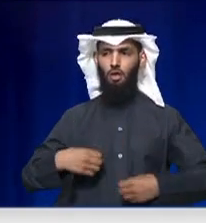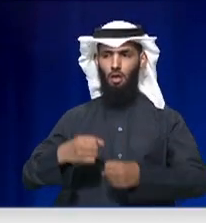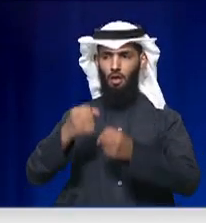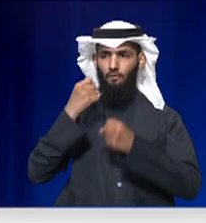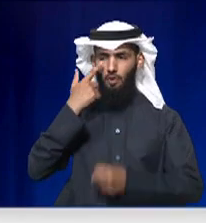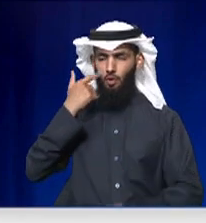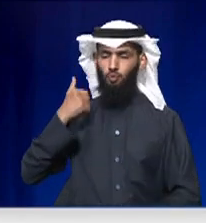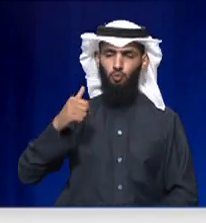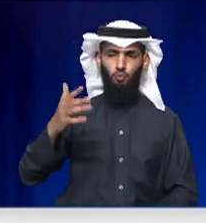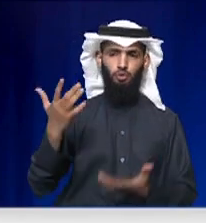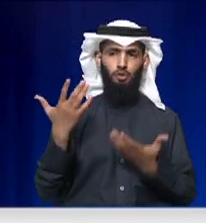ودوام العافيه